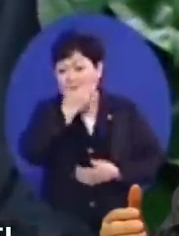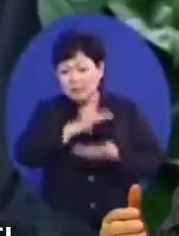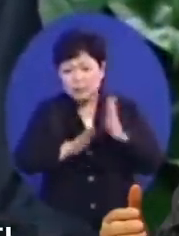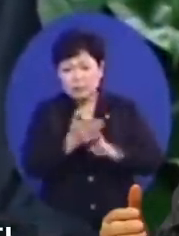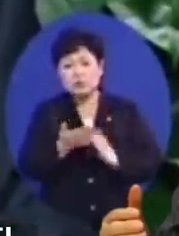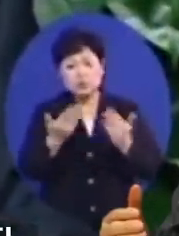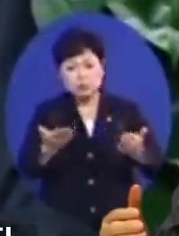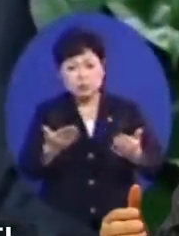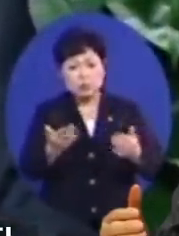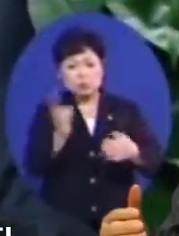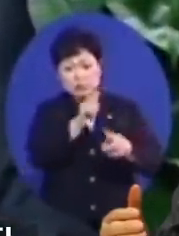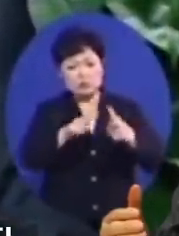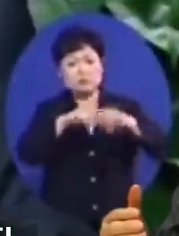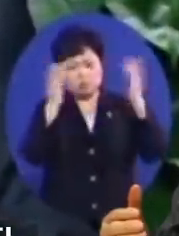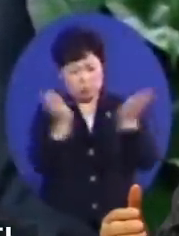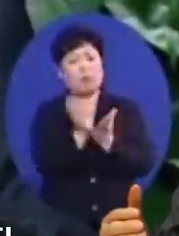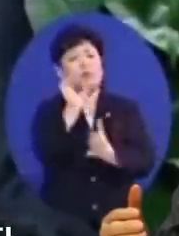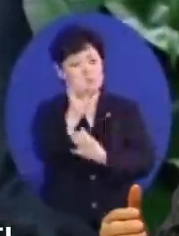안 주시겠어요?